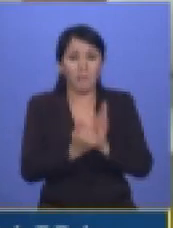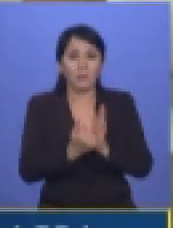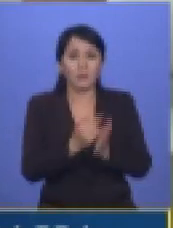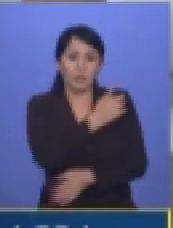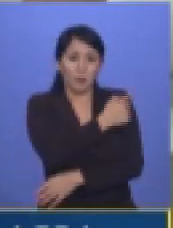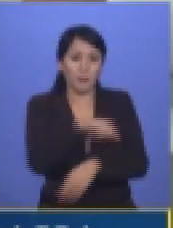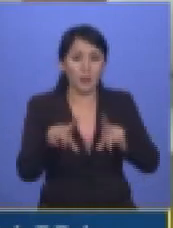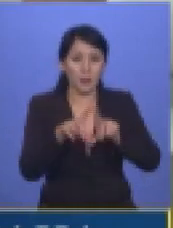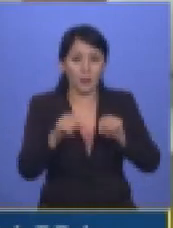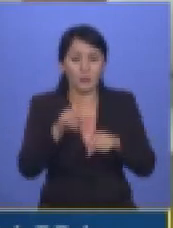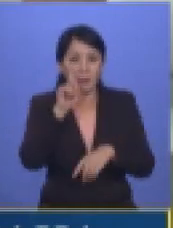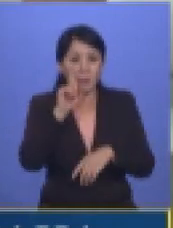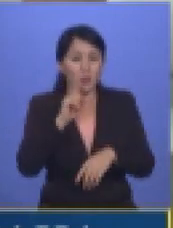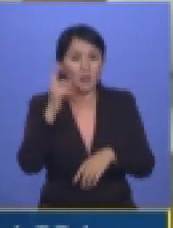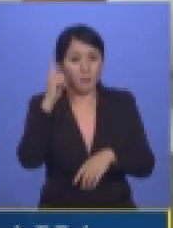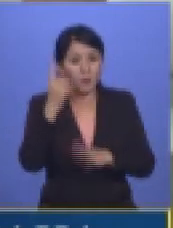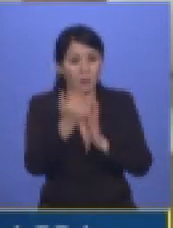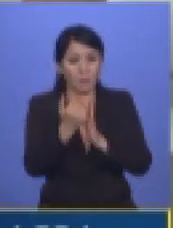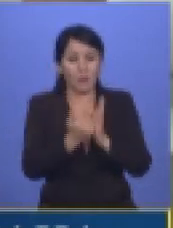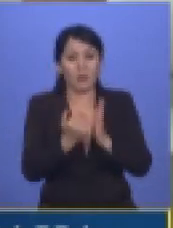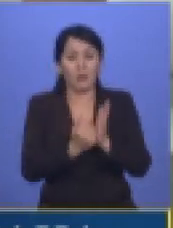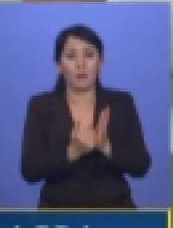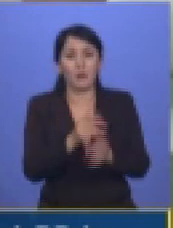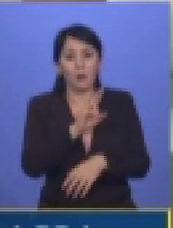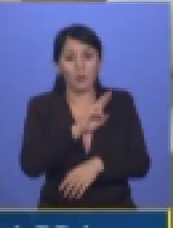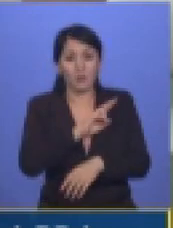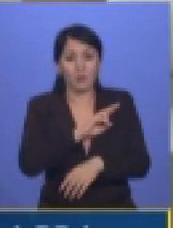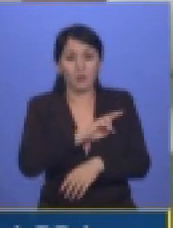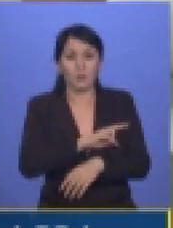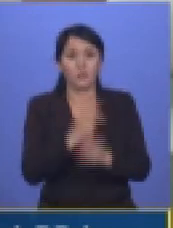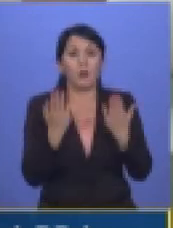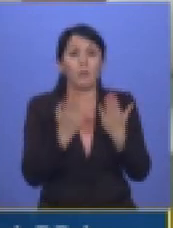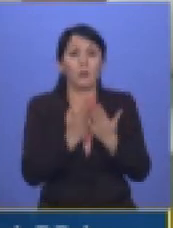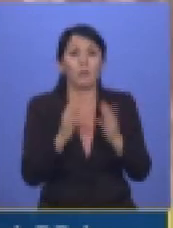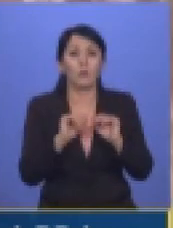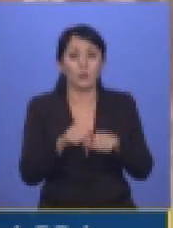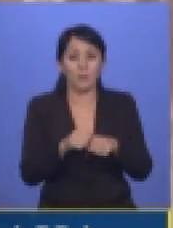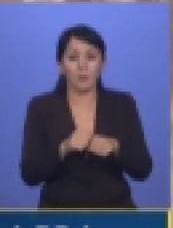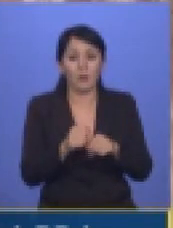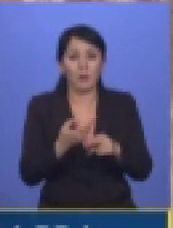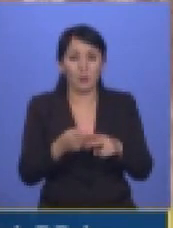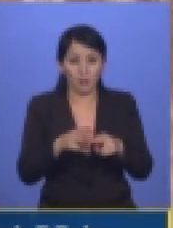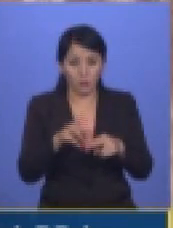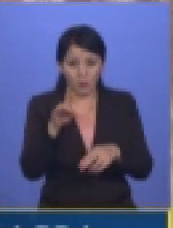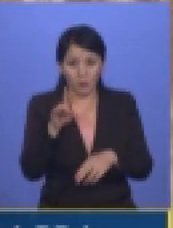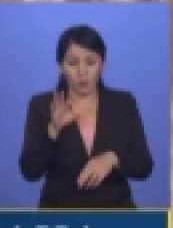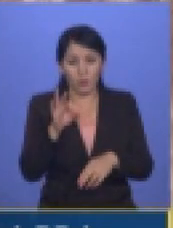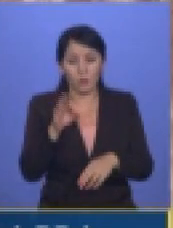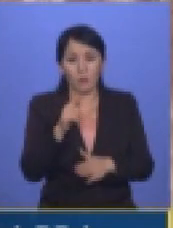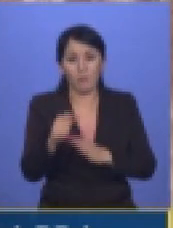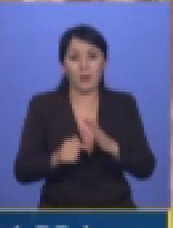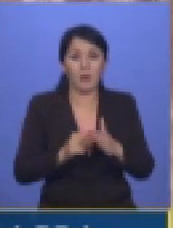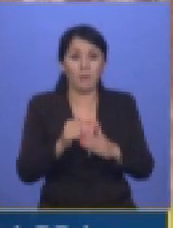әбден ыңғайлы. Маған мобильді кітапхана өте ұнады. Мұндағы кез келген кітапты жүктеп ала аласың. Иван Шухов атындағы орталық